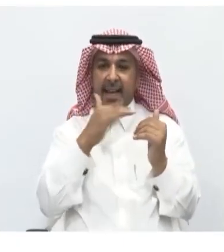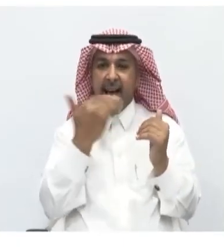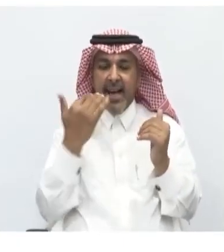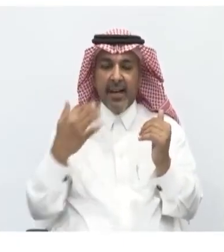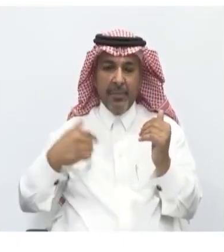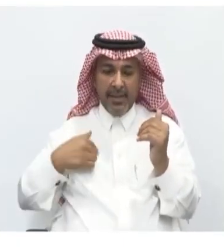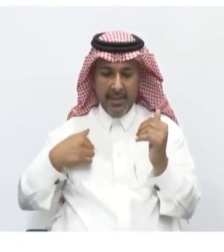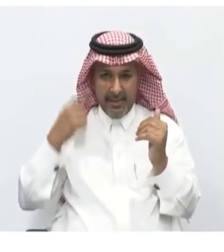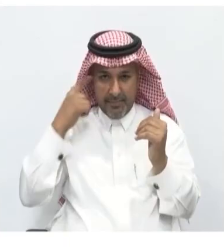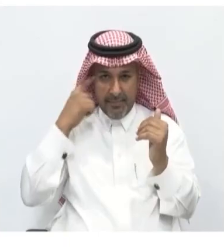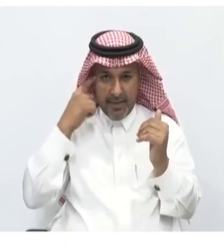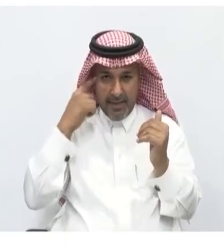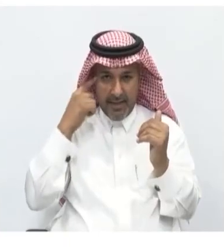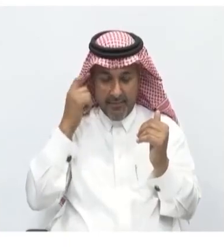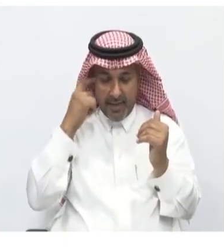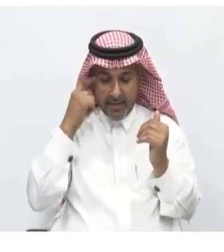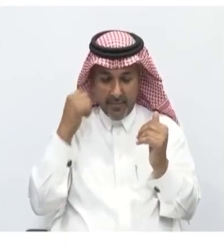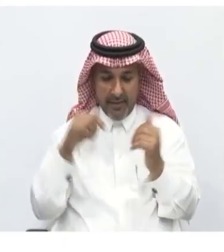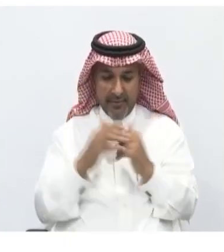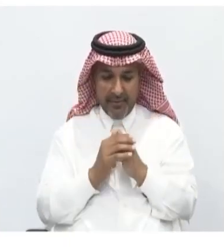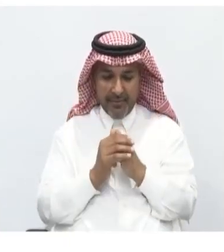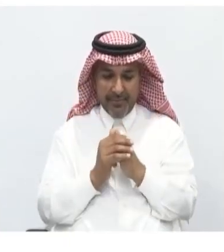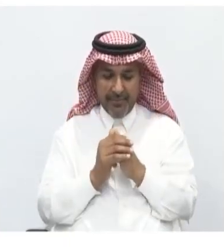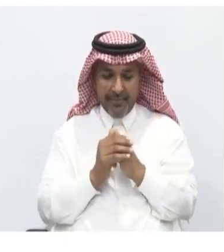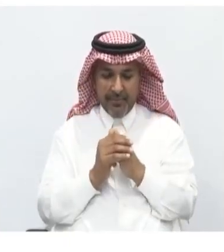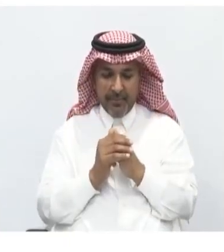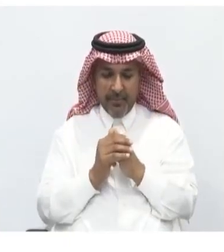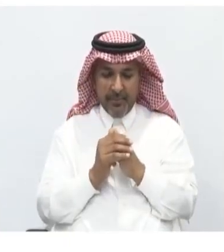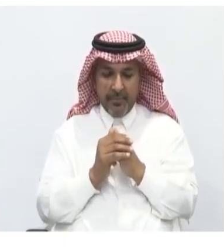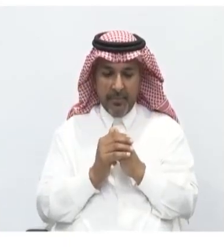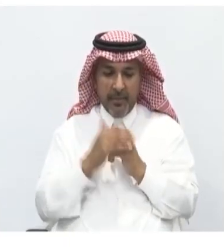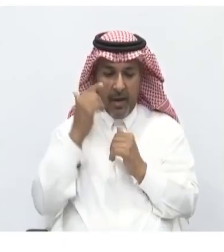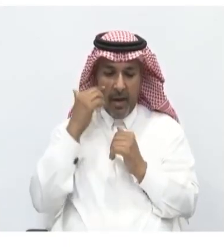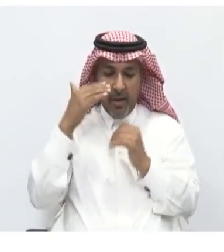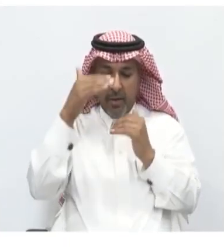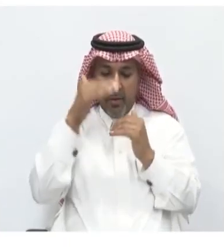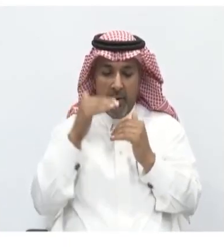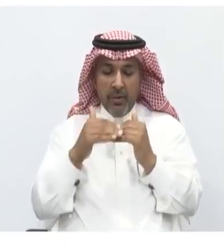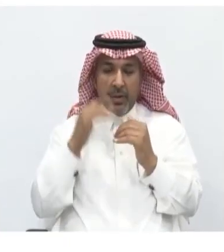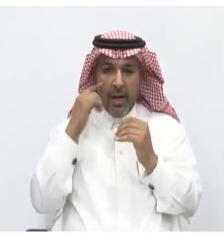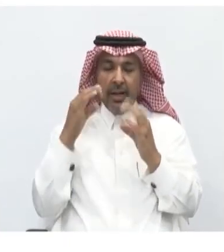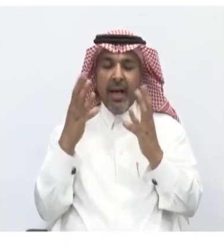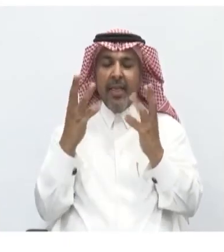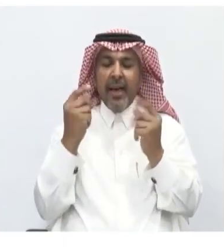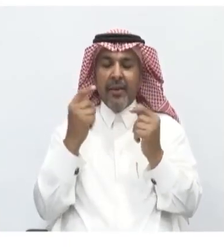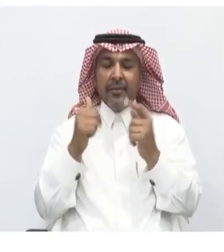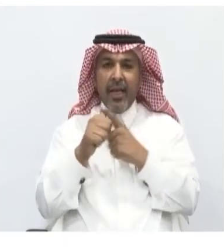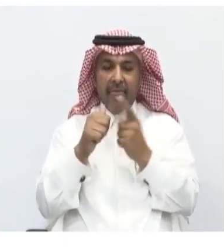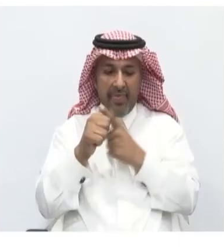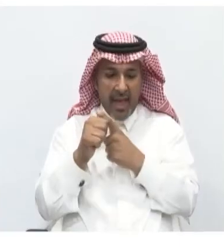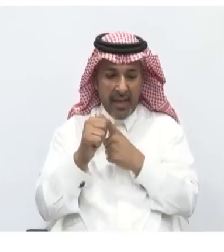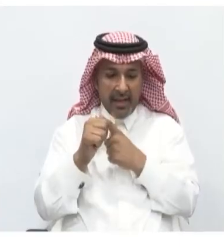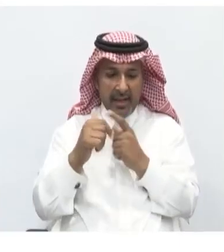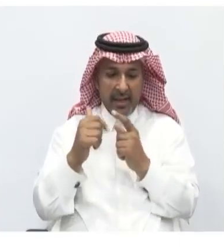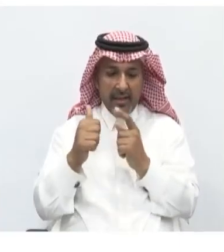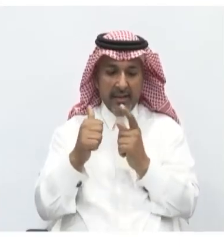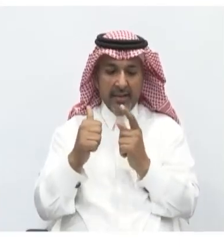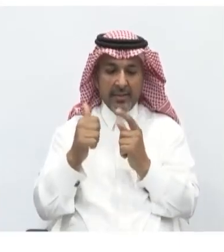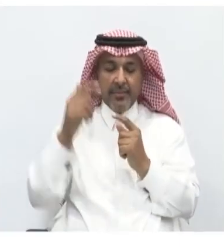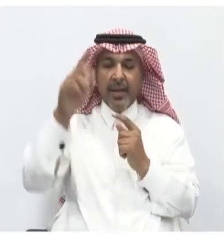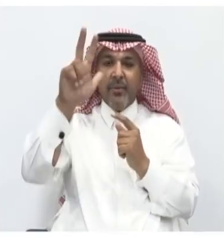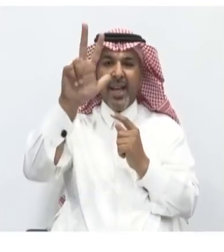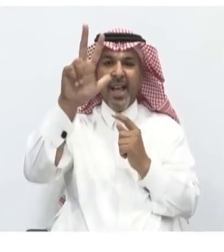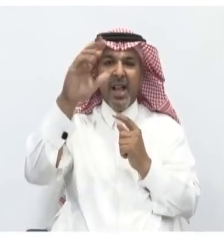اذا هنا لفظي هنا رمزي هنا بالطريقه الجسيمات الطريقه الثانيه بالطريقه المولات